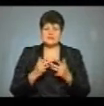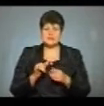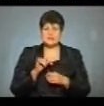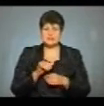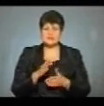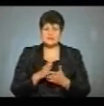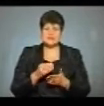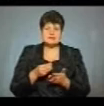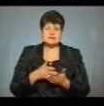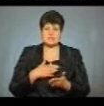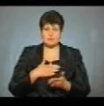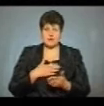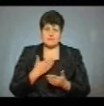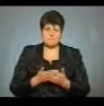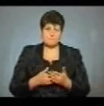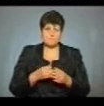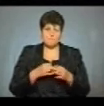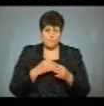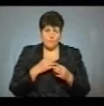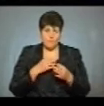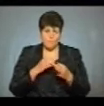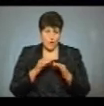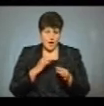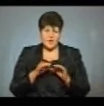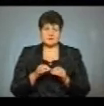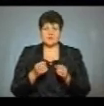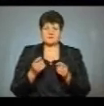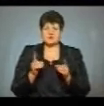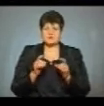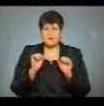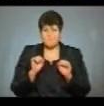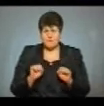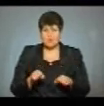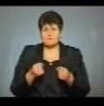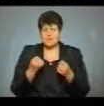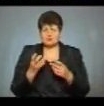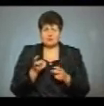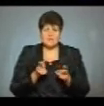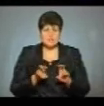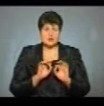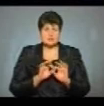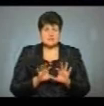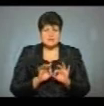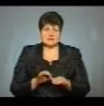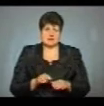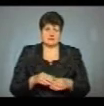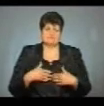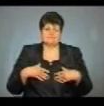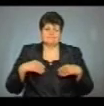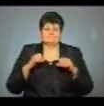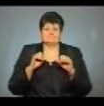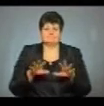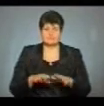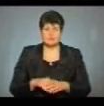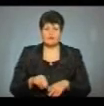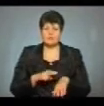цінна моя порада, як те, щоб вона просто могла прийти кудись і розказати, виговоритися. До поліції в